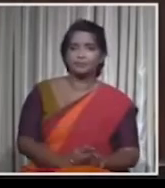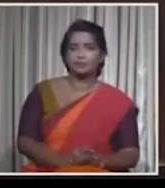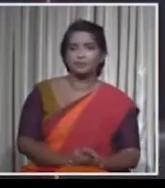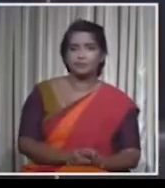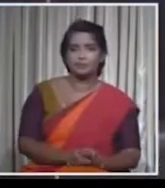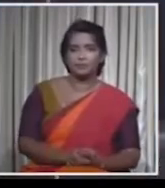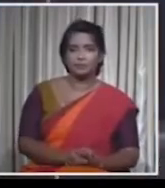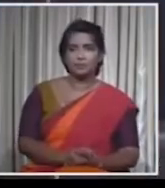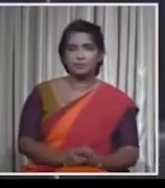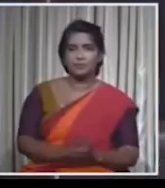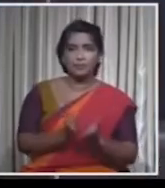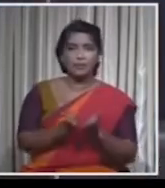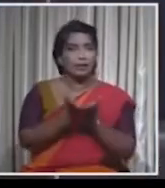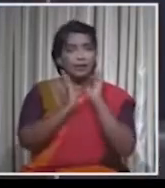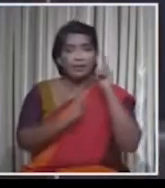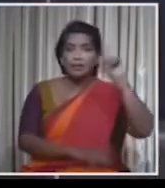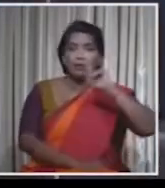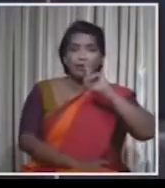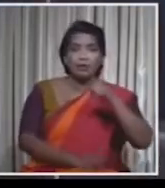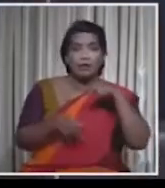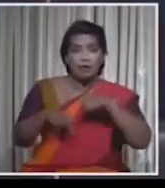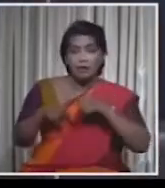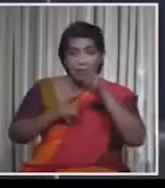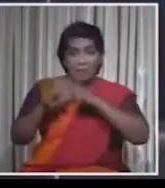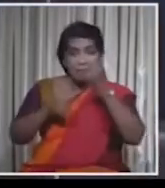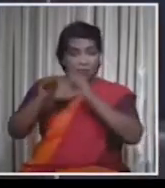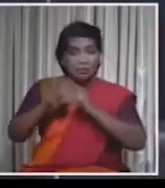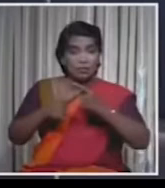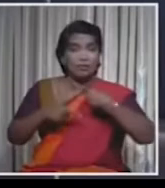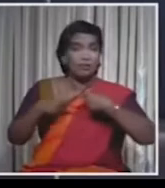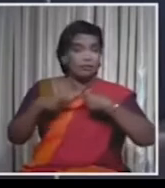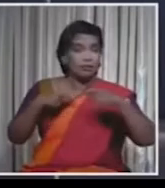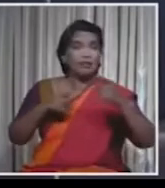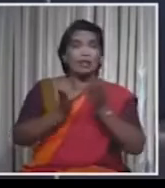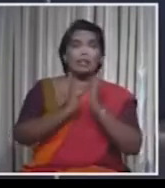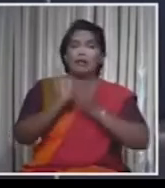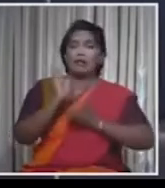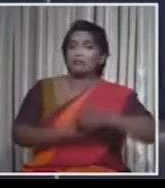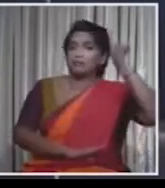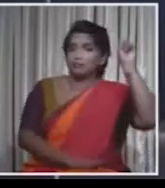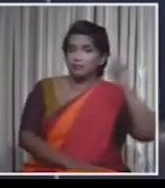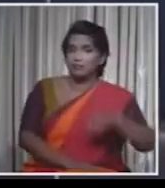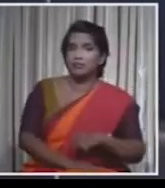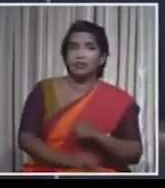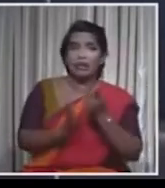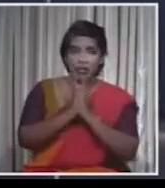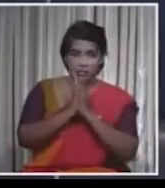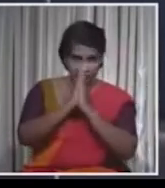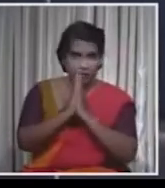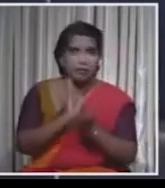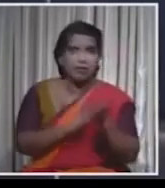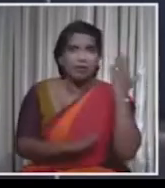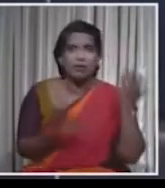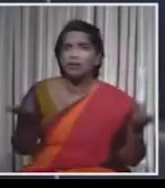දවසක ඉන්දියාවට ගියේ මේක මැදදී ඉන්දියාවට ගිහින් ආවා. මා කොසුනාගාරවල මේ වඳින්න ගියාද? මොකේටද